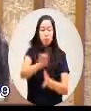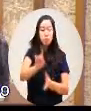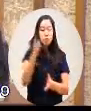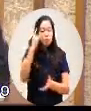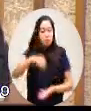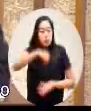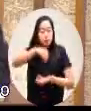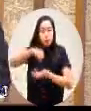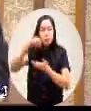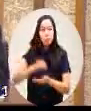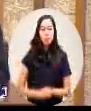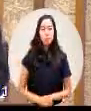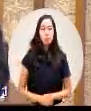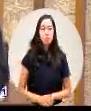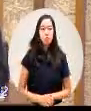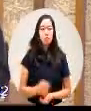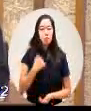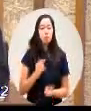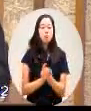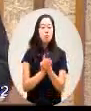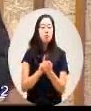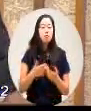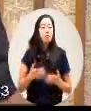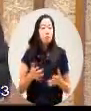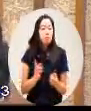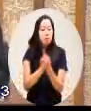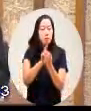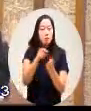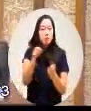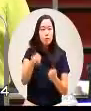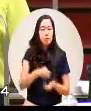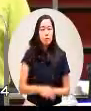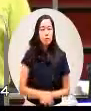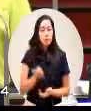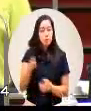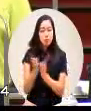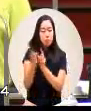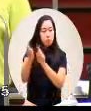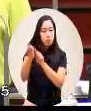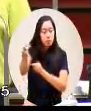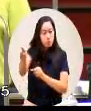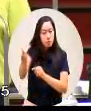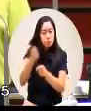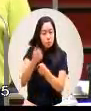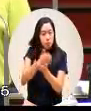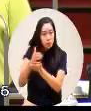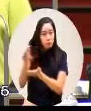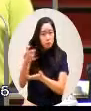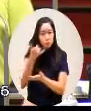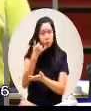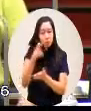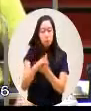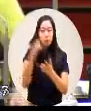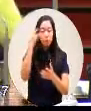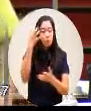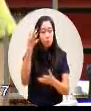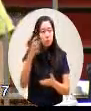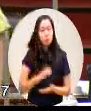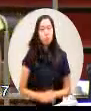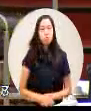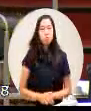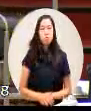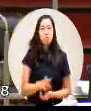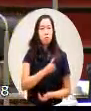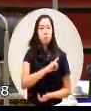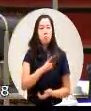倾听。 这两例我都 不会对，我不会对。 这两例例我都处理不了。 是你如果问我说头不头痛，我是的确头